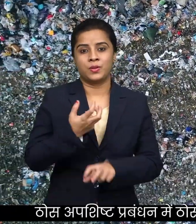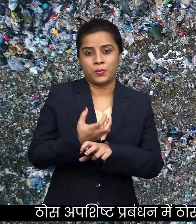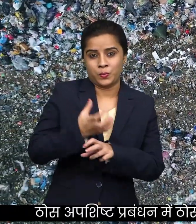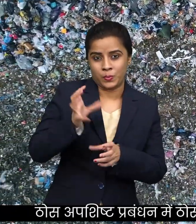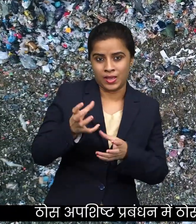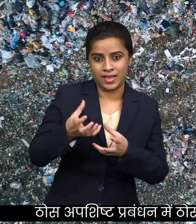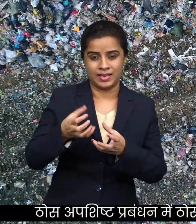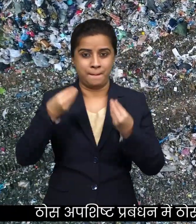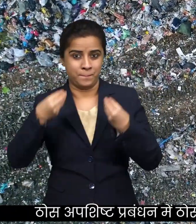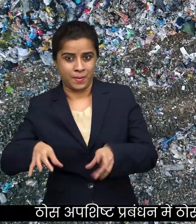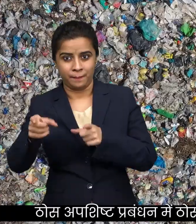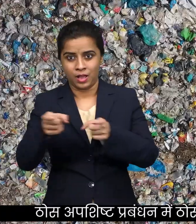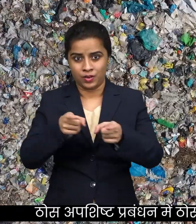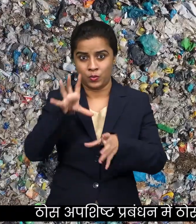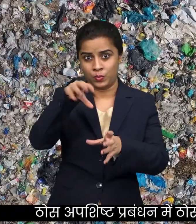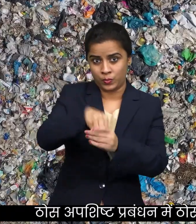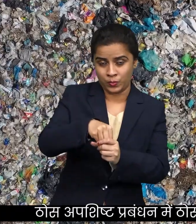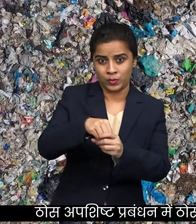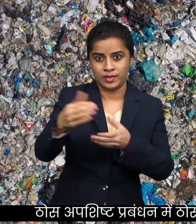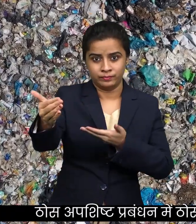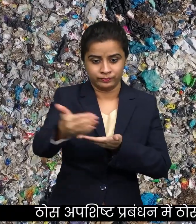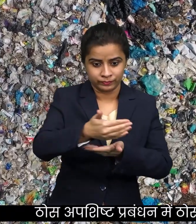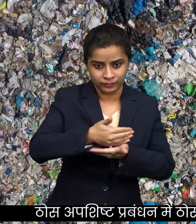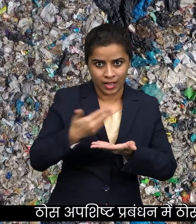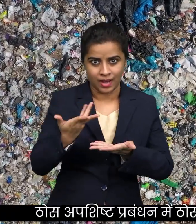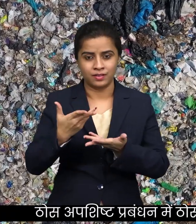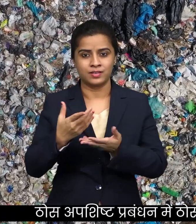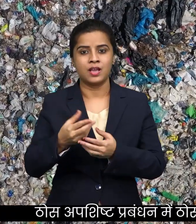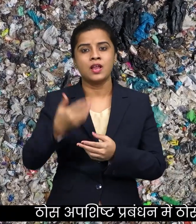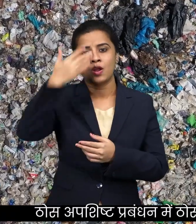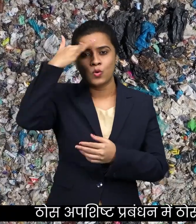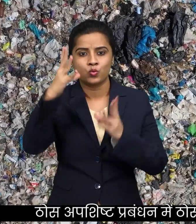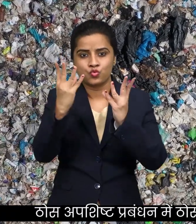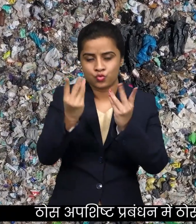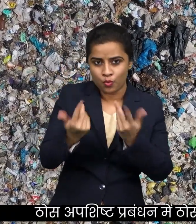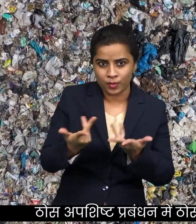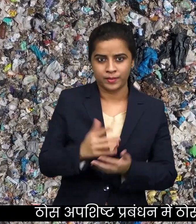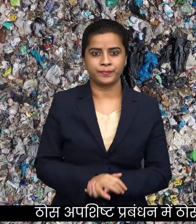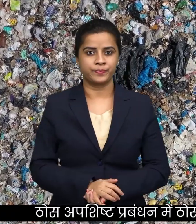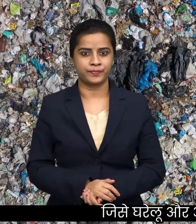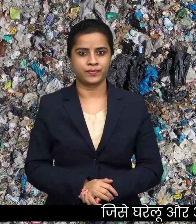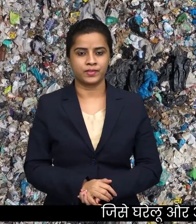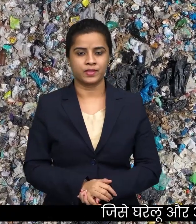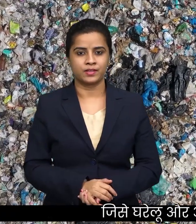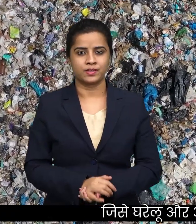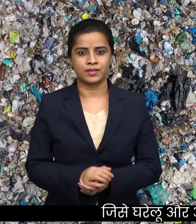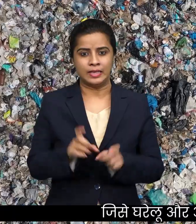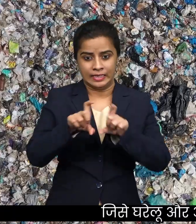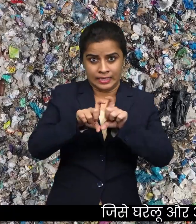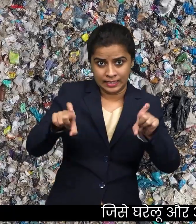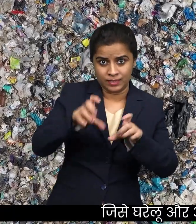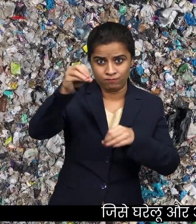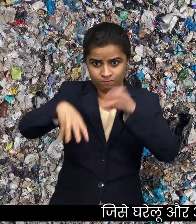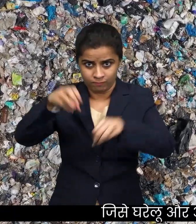ठोस अपशिष्ट प्रबंधन में ठोस सामग्री का संग्रह, उपचार और उचित निपटाना शामिल है, जिसे घरेलू